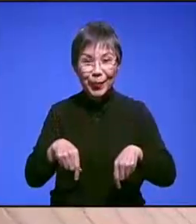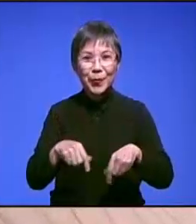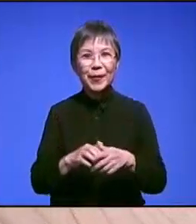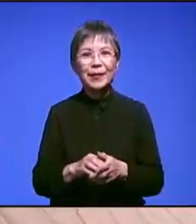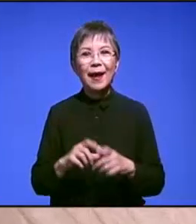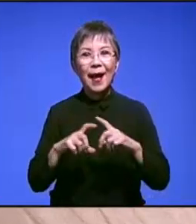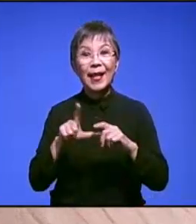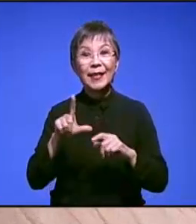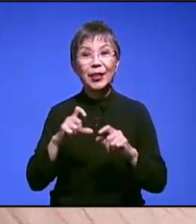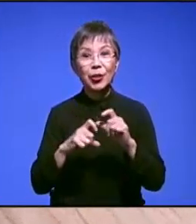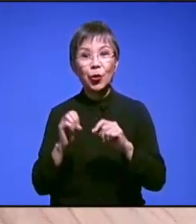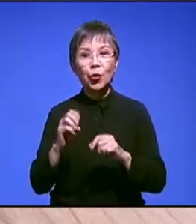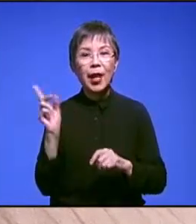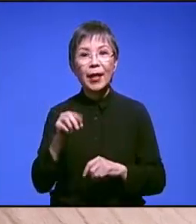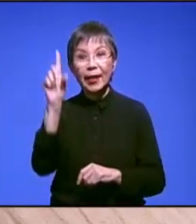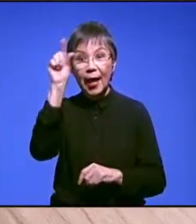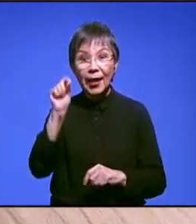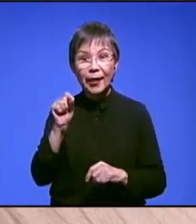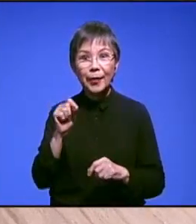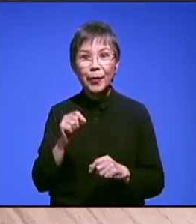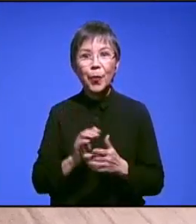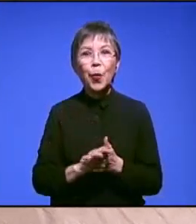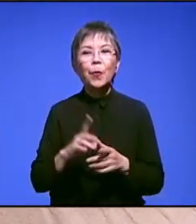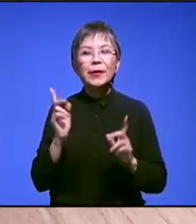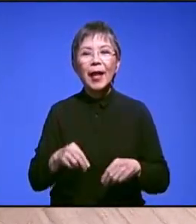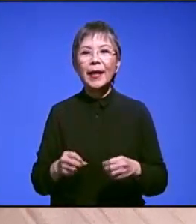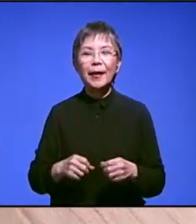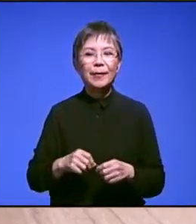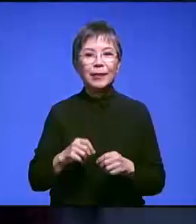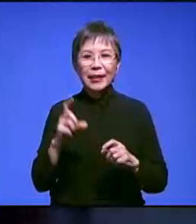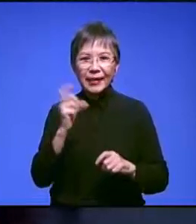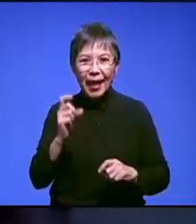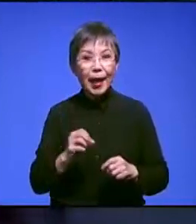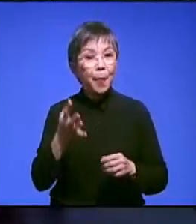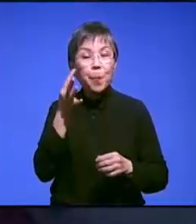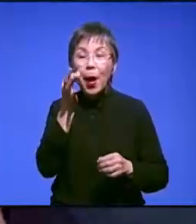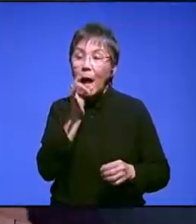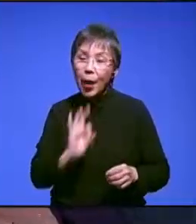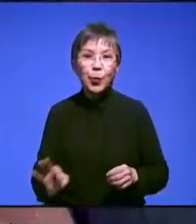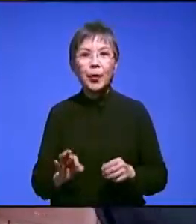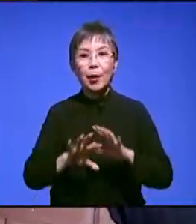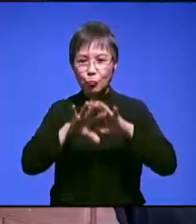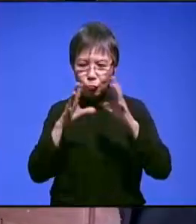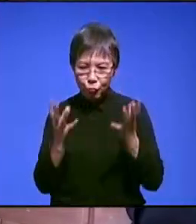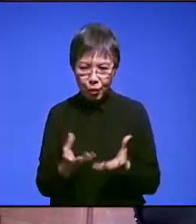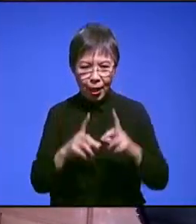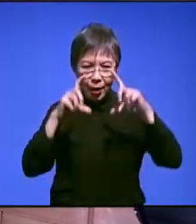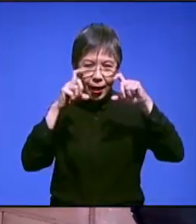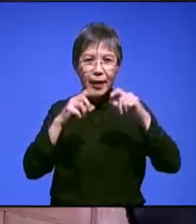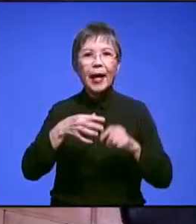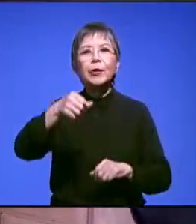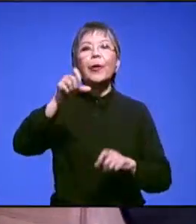Albi, fotografer asal Italia ini, diprediksi akan menjadi genre baru dalam dunia fotografi dan bernilai